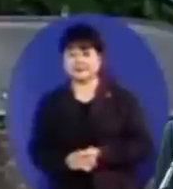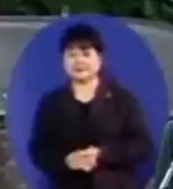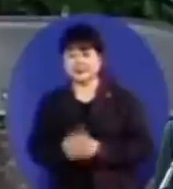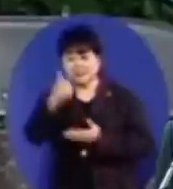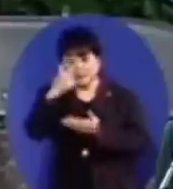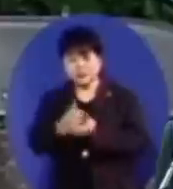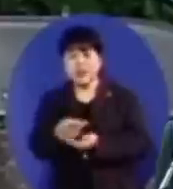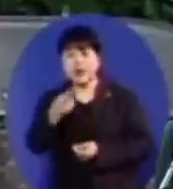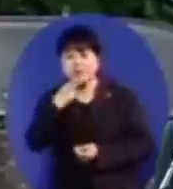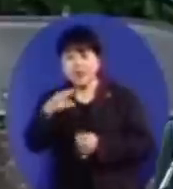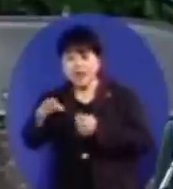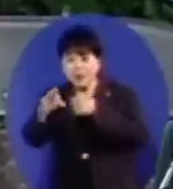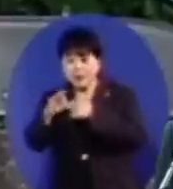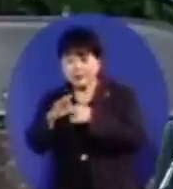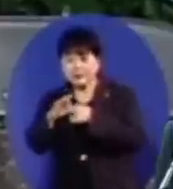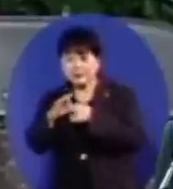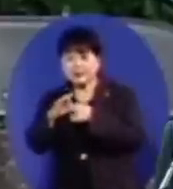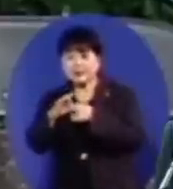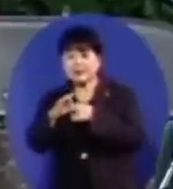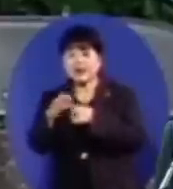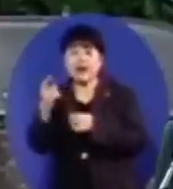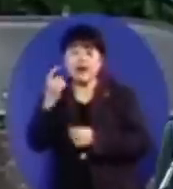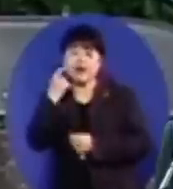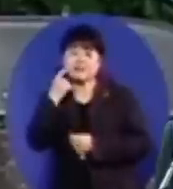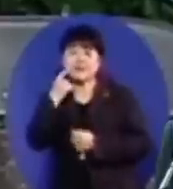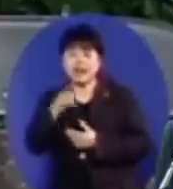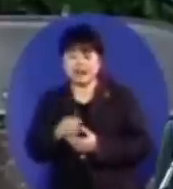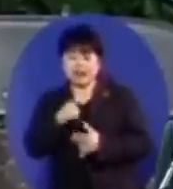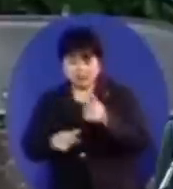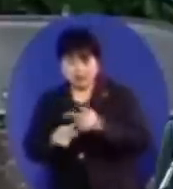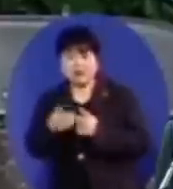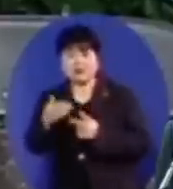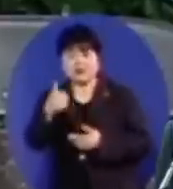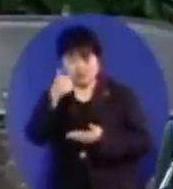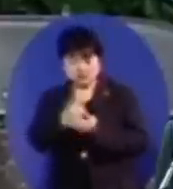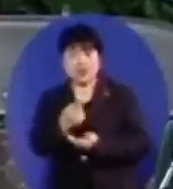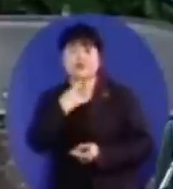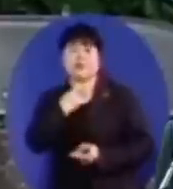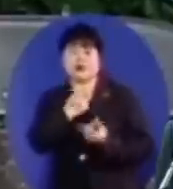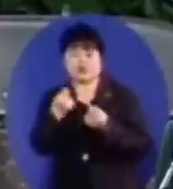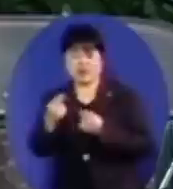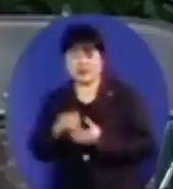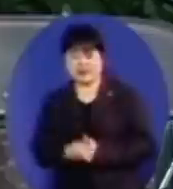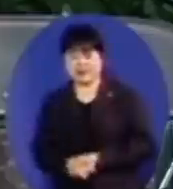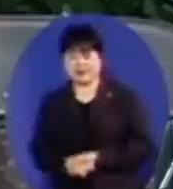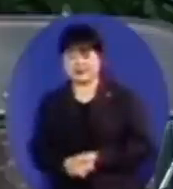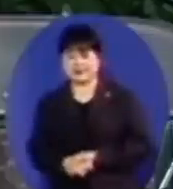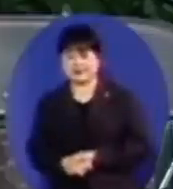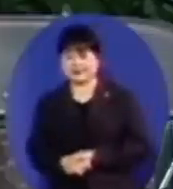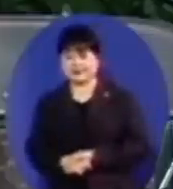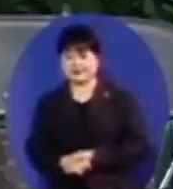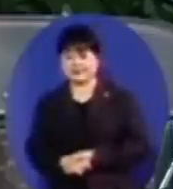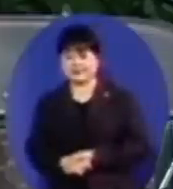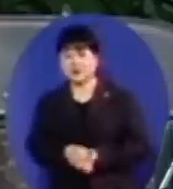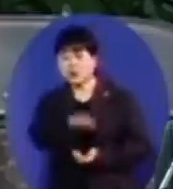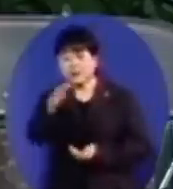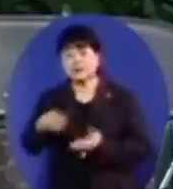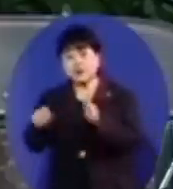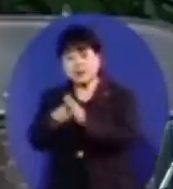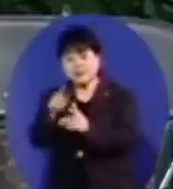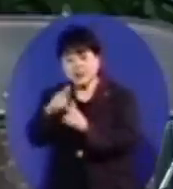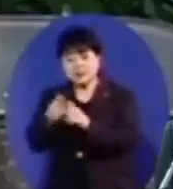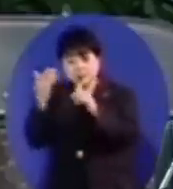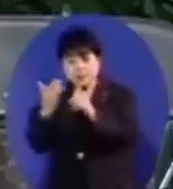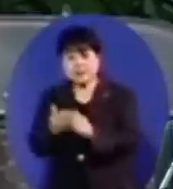죄 없다 하면 거짓말 하나 더 보태는 것이니 더 죄를 짓는 것입니다. 그런 우리들을 위해서